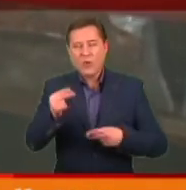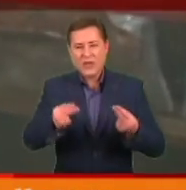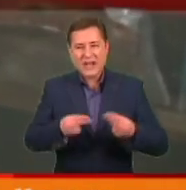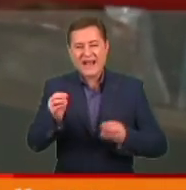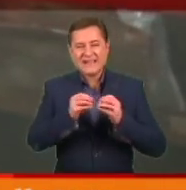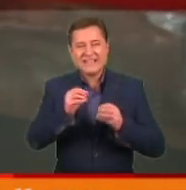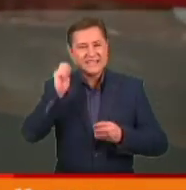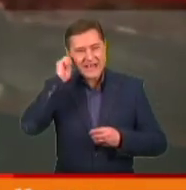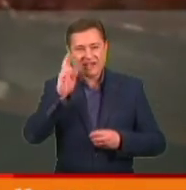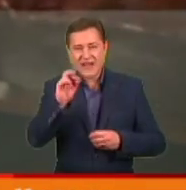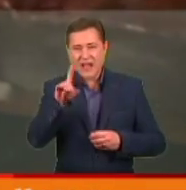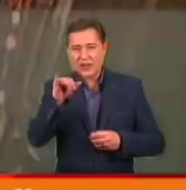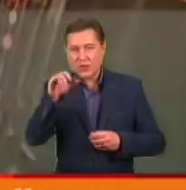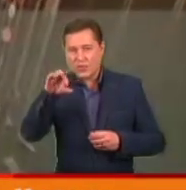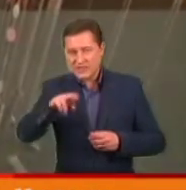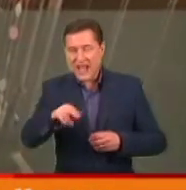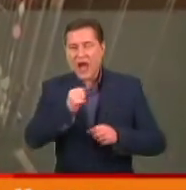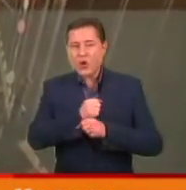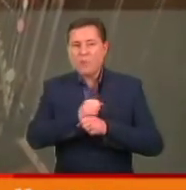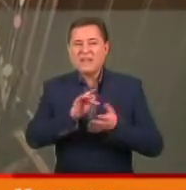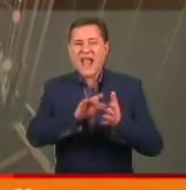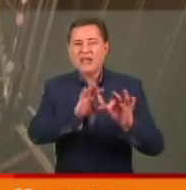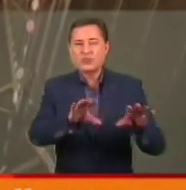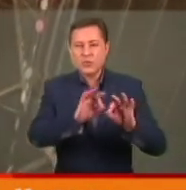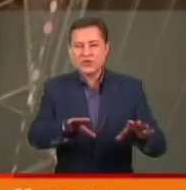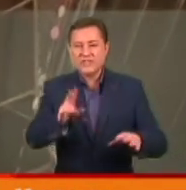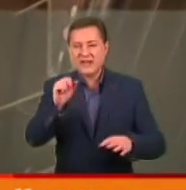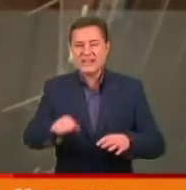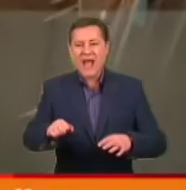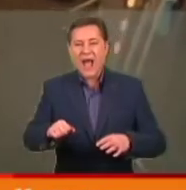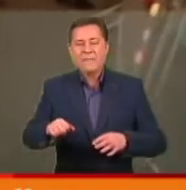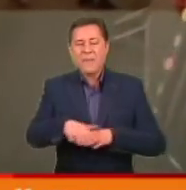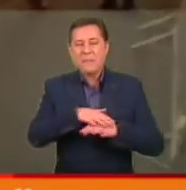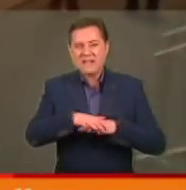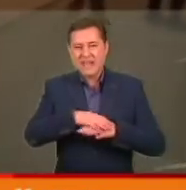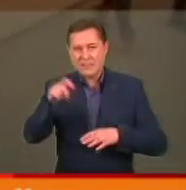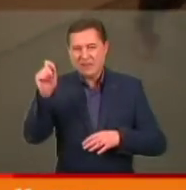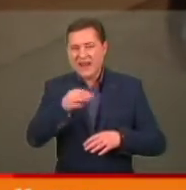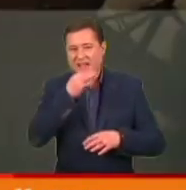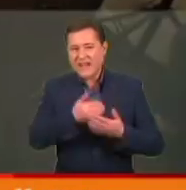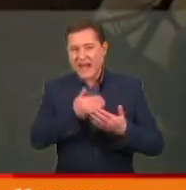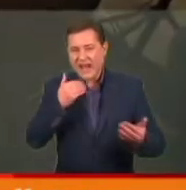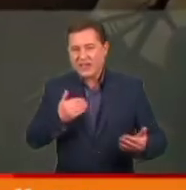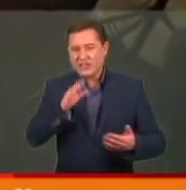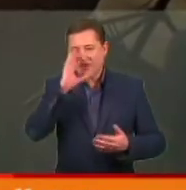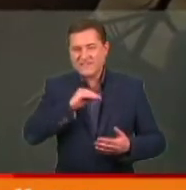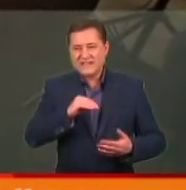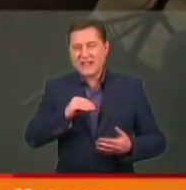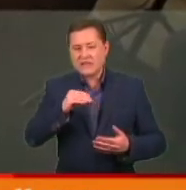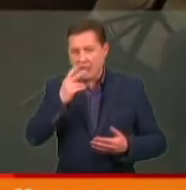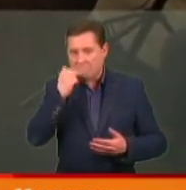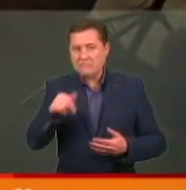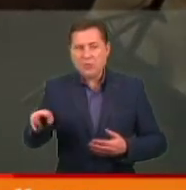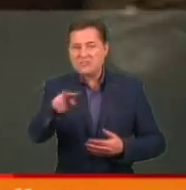10-річна Катруся робить для нас невеличку екскурсію. На Різдвяний кураж-базар вона приїхала на годину раніше і вже встигла освоїтися.